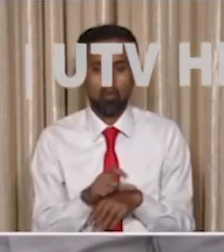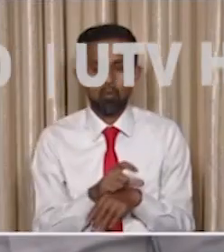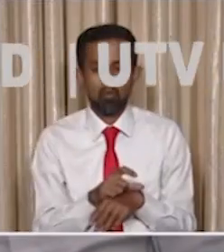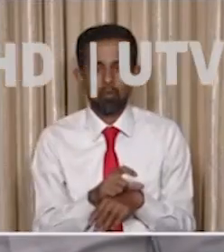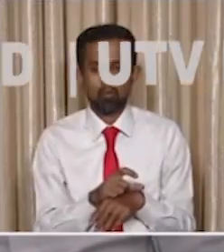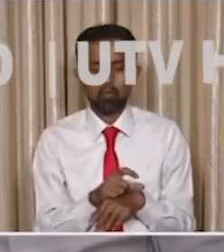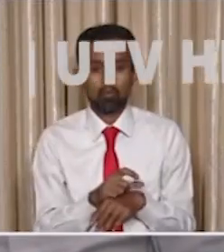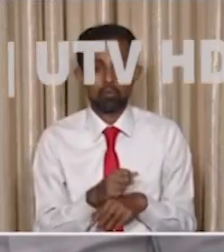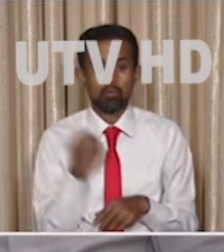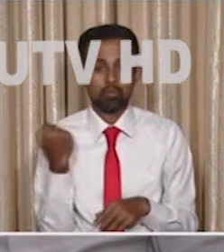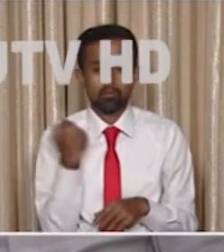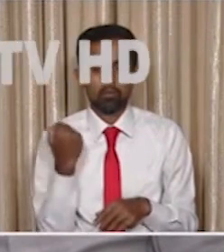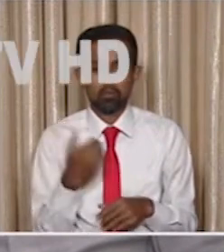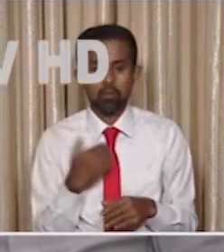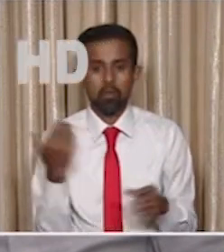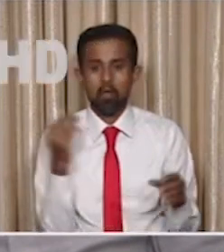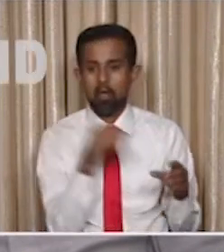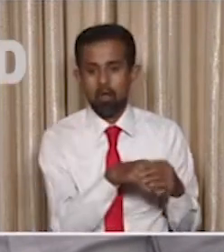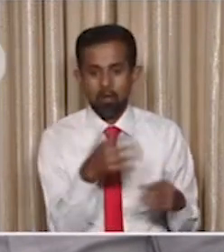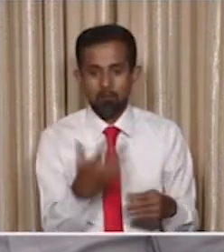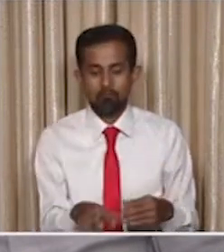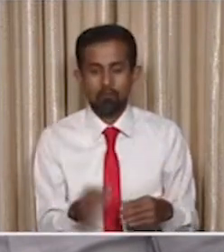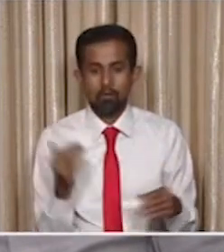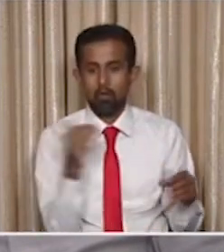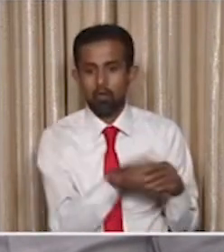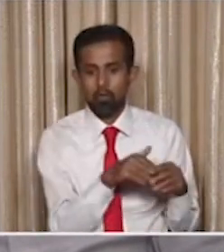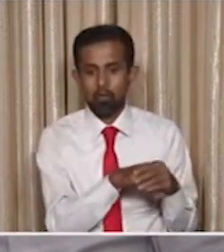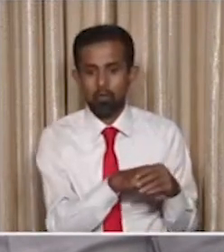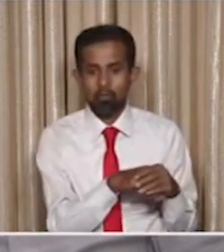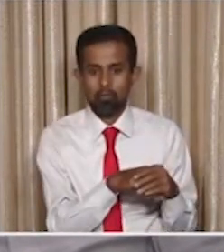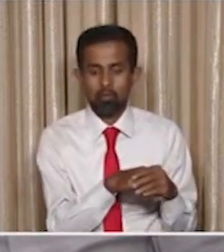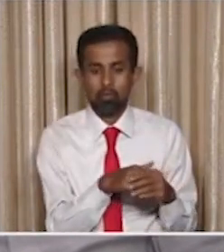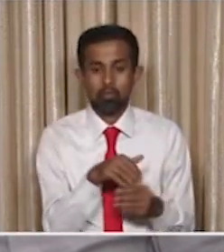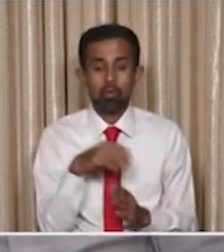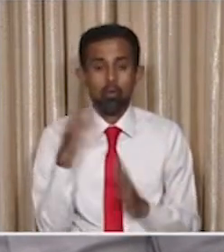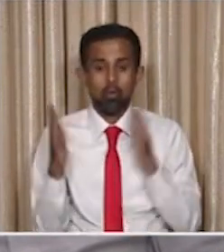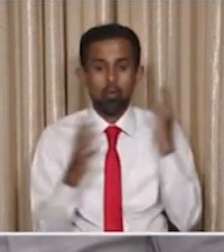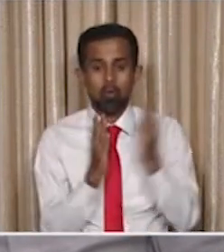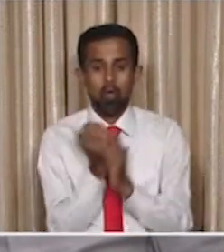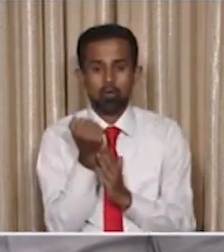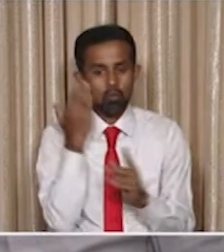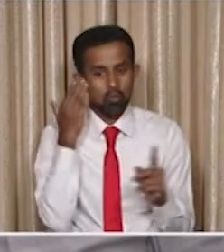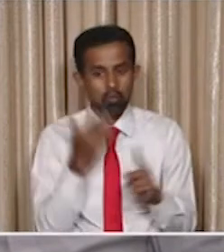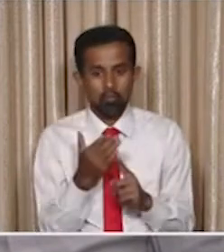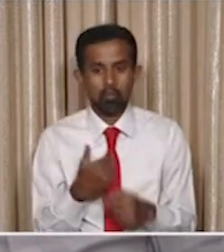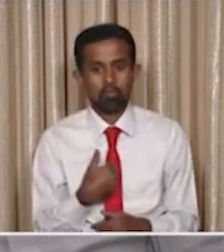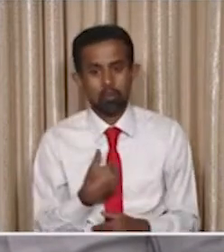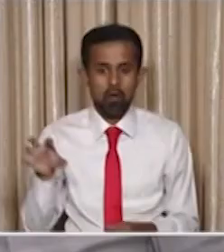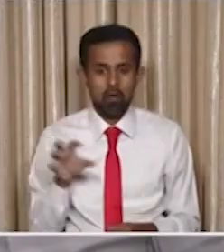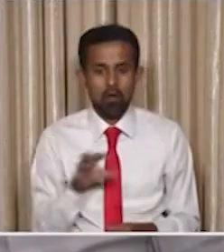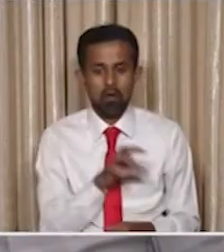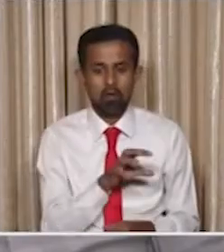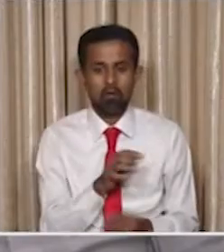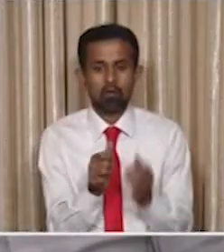කවුන්සලයේ සභාවරයට මා සහභාගී විය. මෙම සහභාගීත්වය තුළින් ලොව මානවහිමිකම් සම්බන්ධයෙන් උනන්දුවක් දක්වන